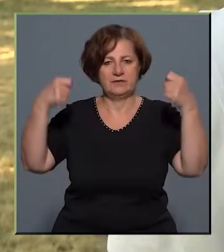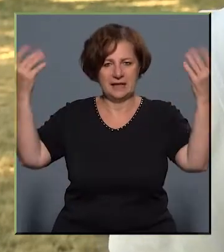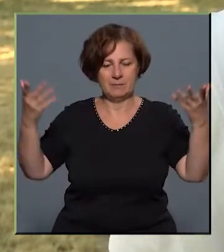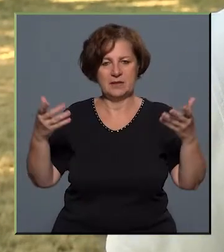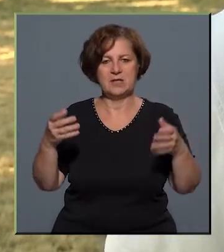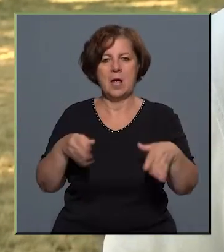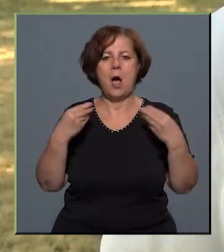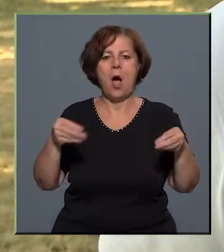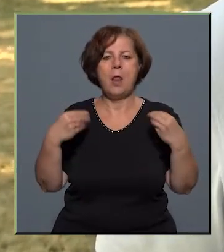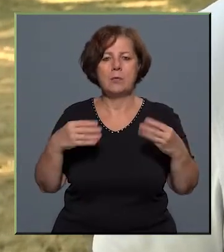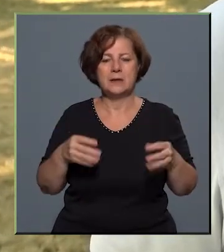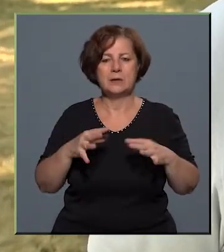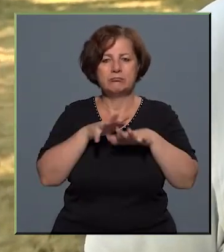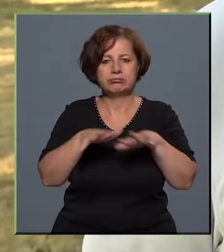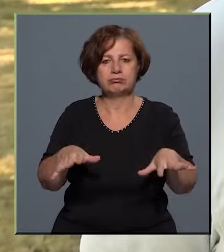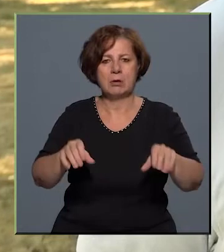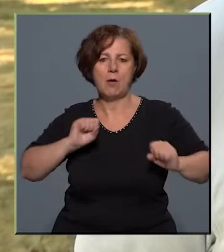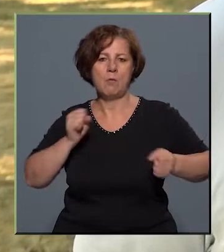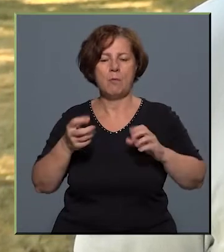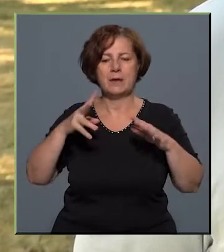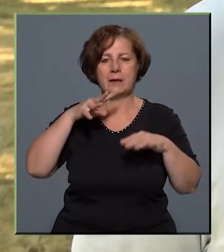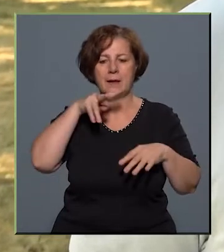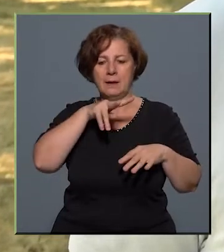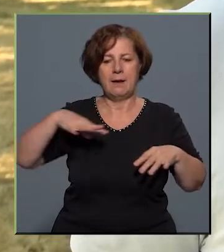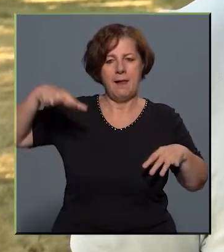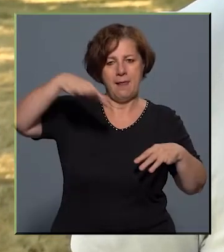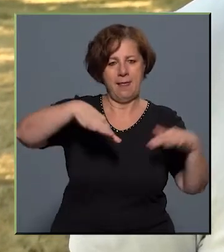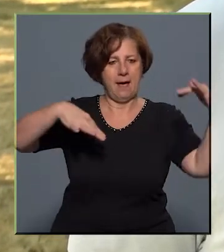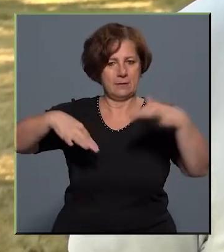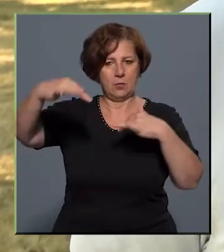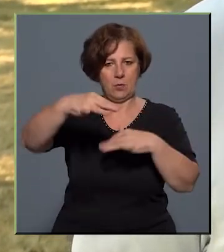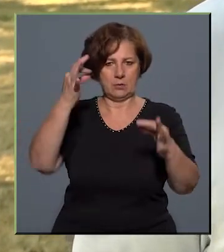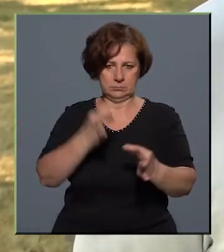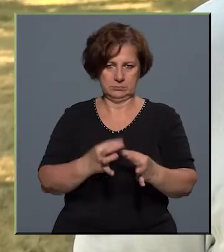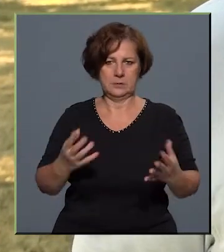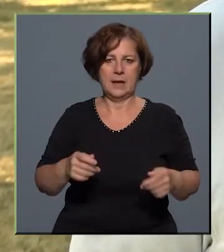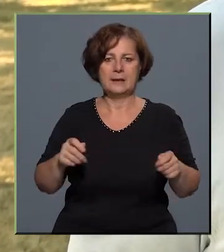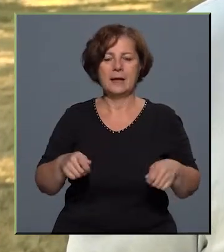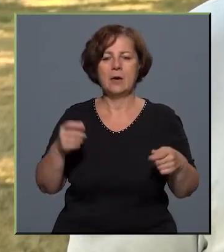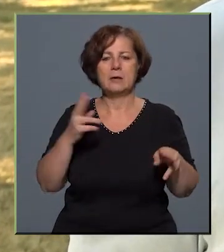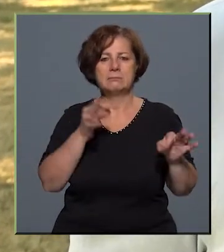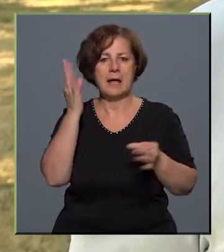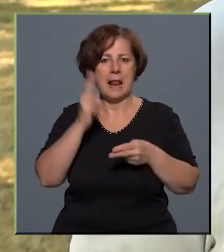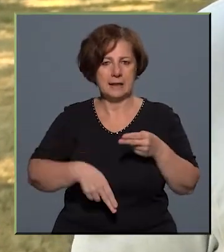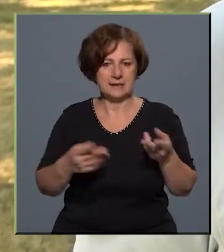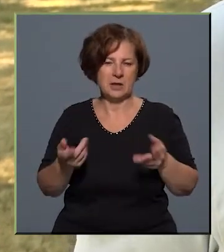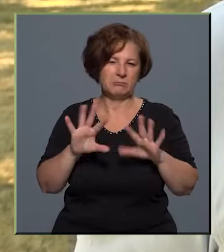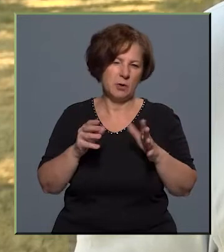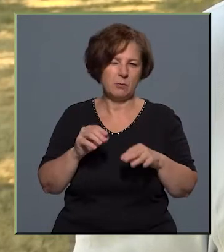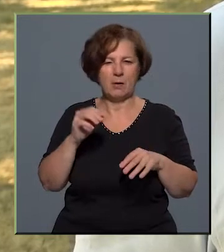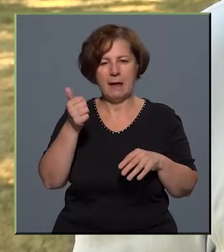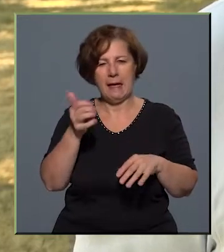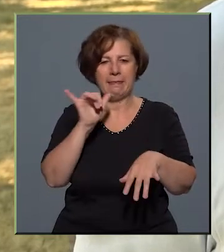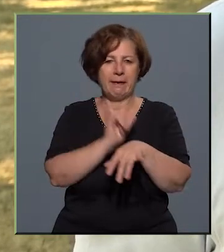ez alumínium szerkezetből, mobil lelátókkal fog történni, ennek a felszerelése ez körülbelül egy hetet